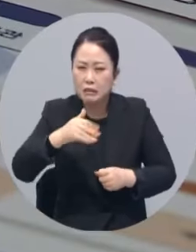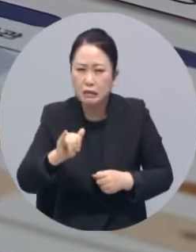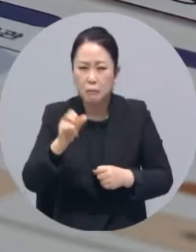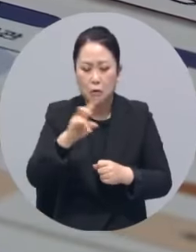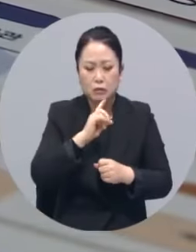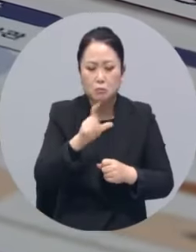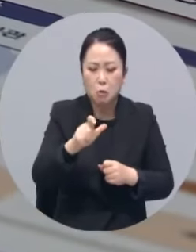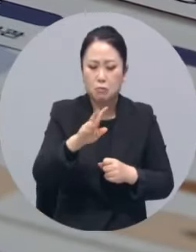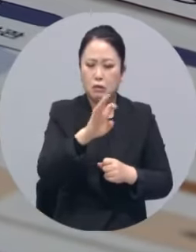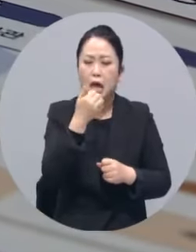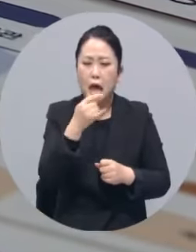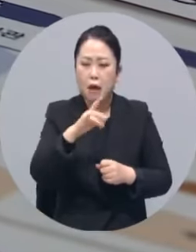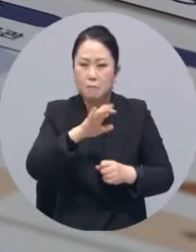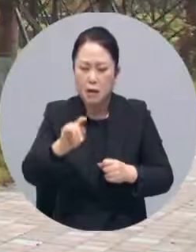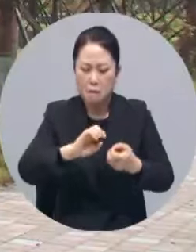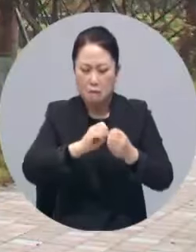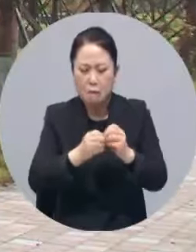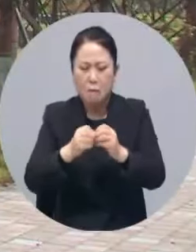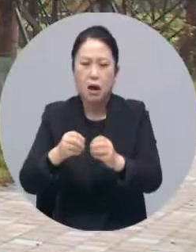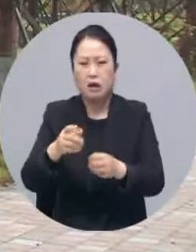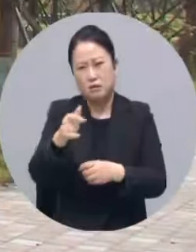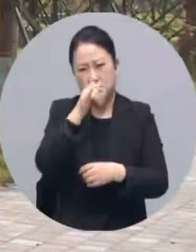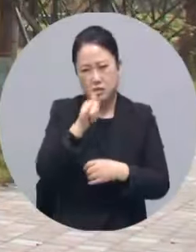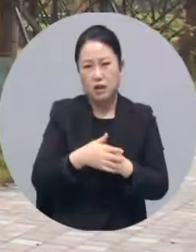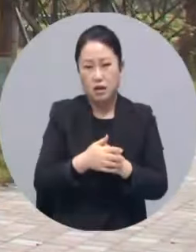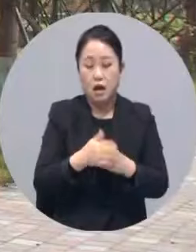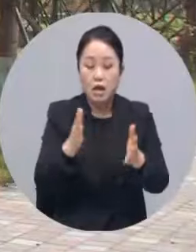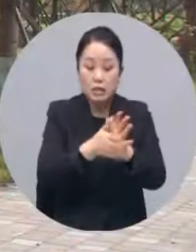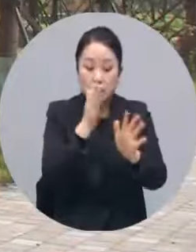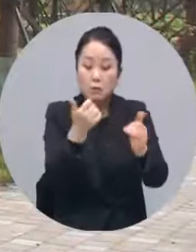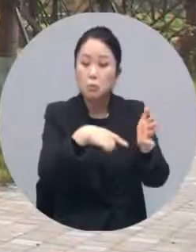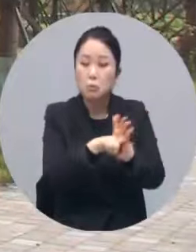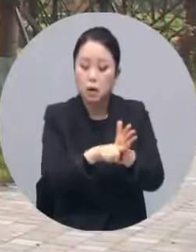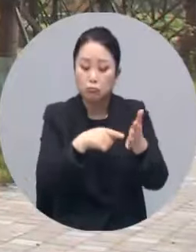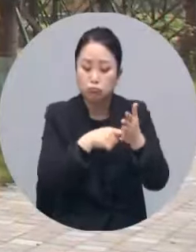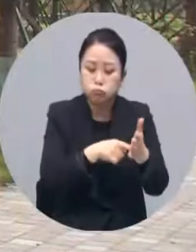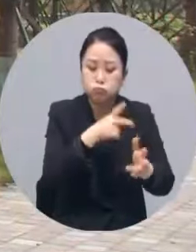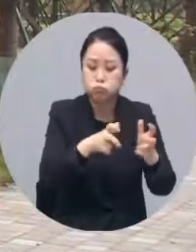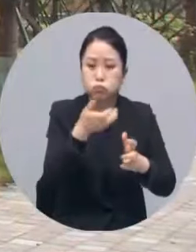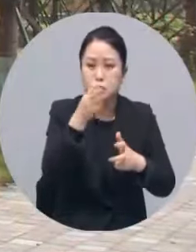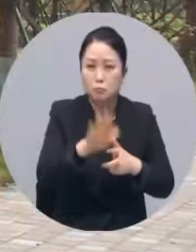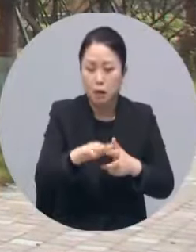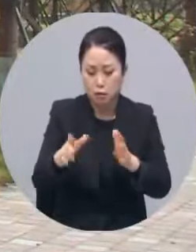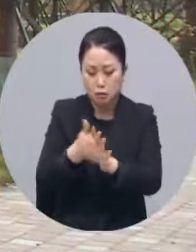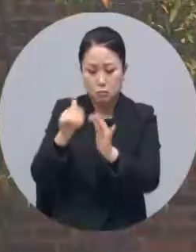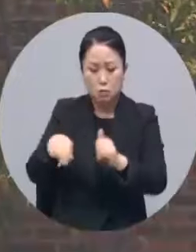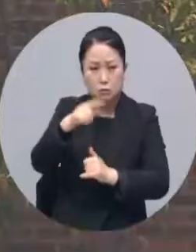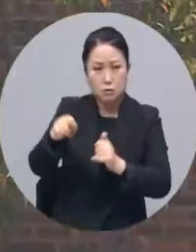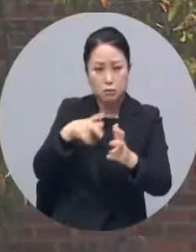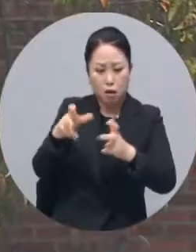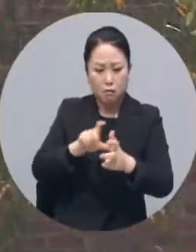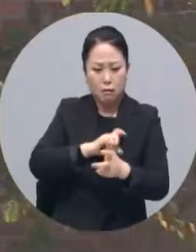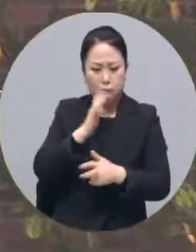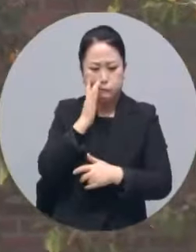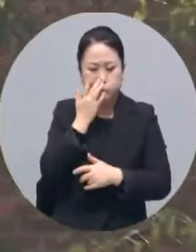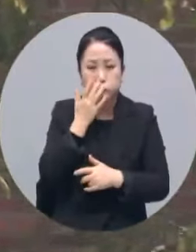남발하고 있습니다. 시민을 위해서 추진한다는 사업이지만 정작 시민들은 사업 이름조차 이해하기 어려운